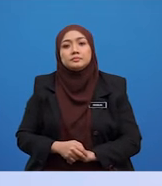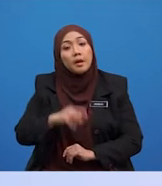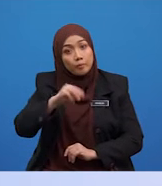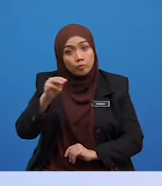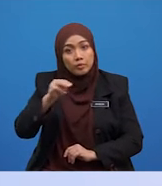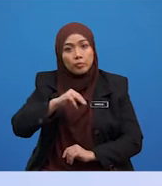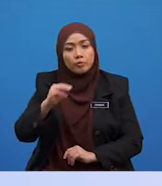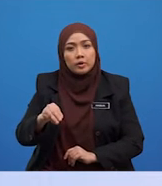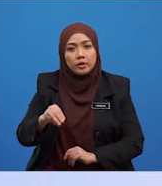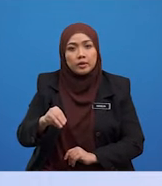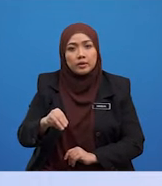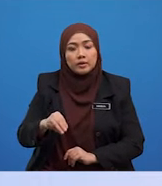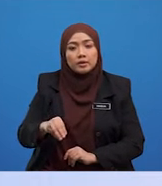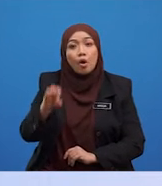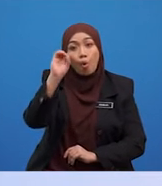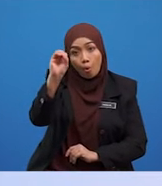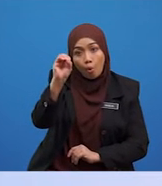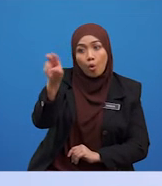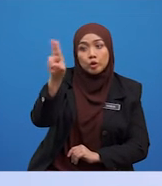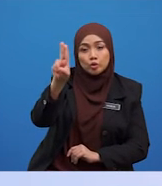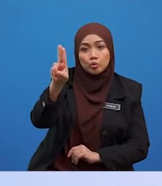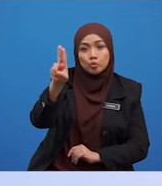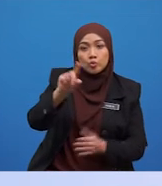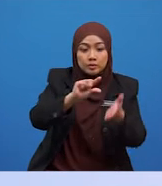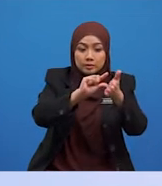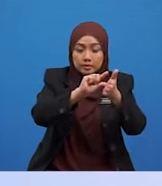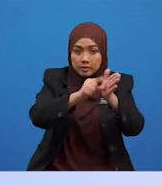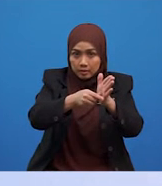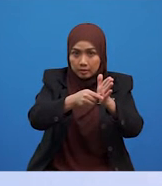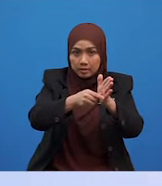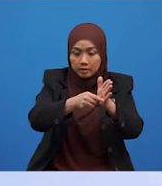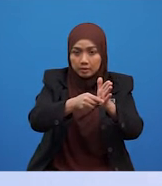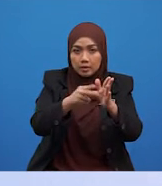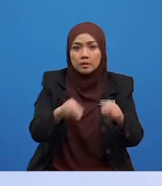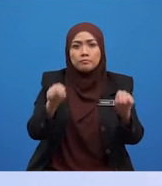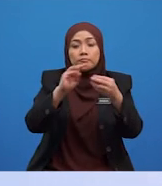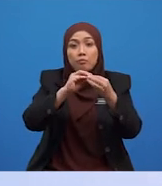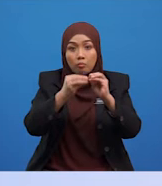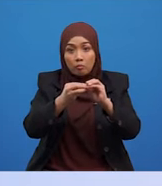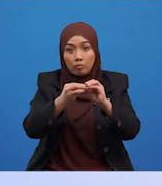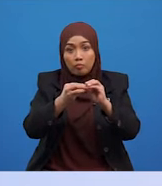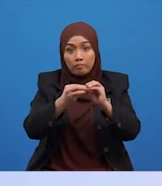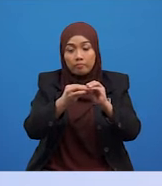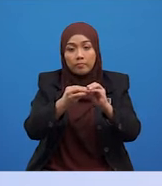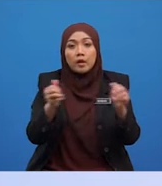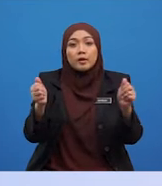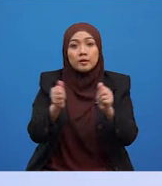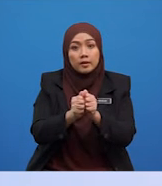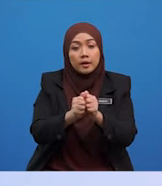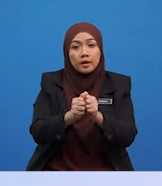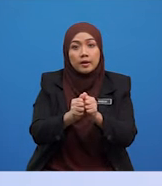Murid-murid, diketahui OU adalah jejari. Nilai jejari diperolehi dengan